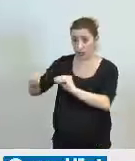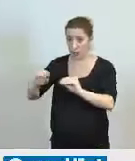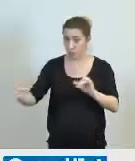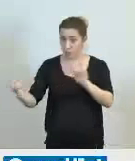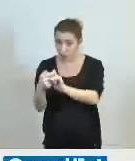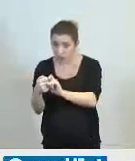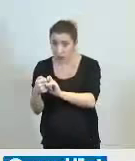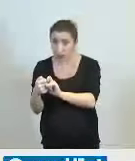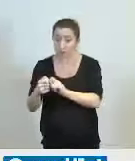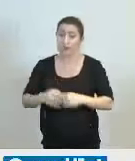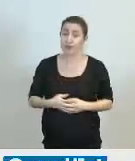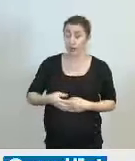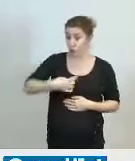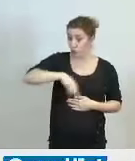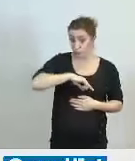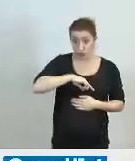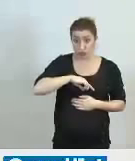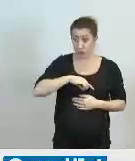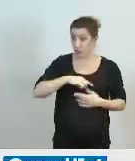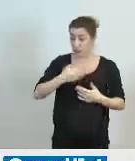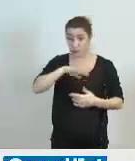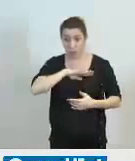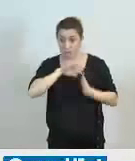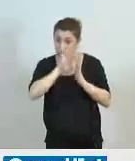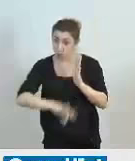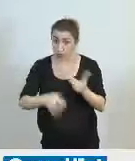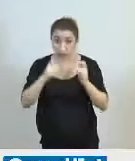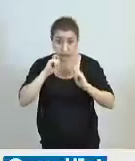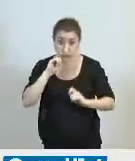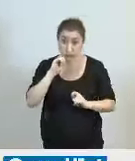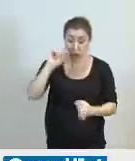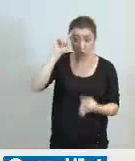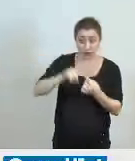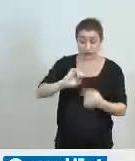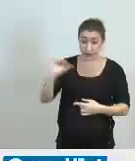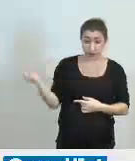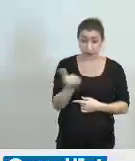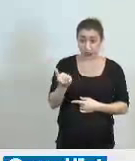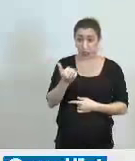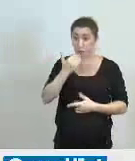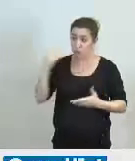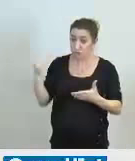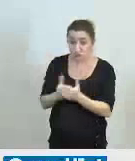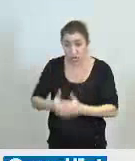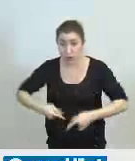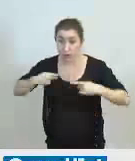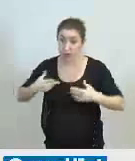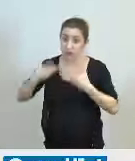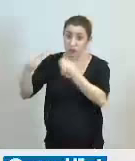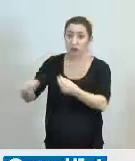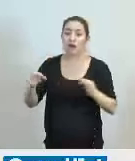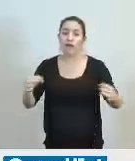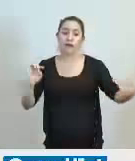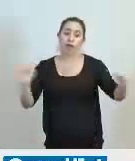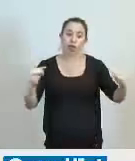personnes morales, nous devons, dans nos fonctions, permettre que chacun vive mieux, en dépassant des querelles entre l'urbain et